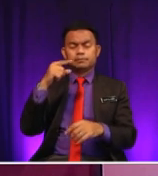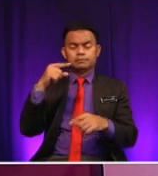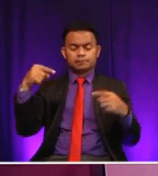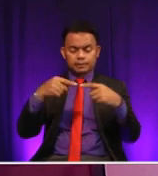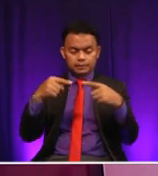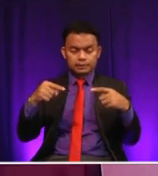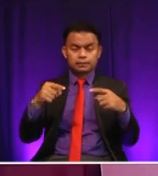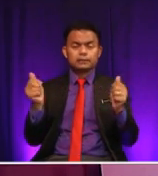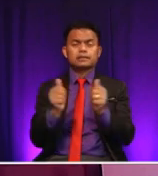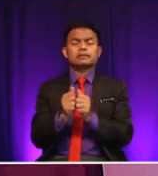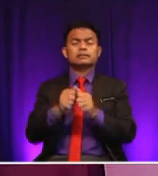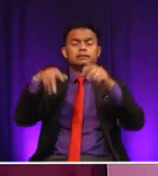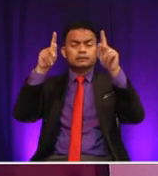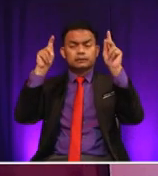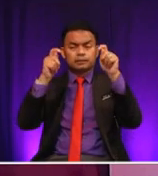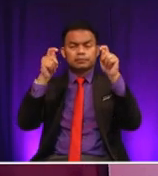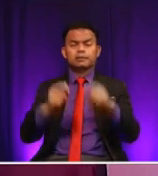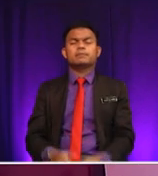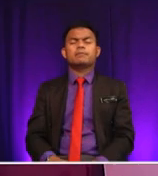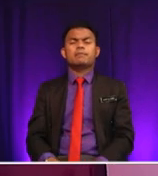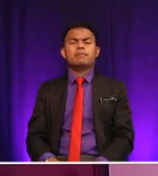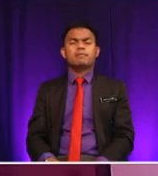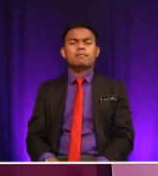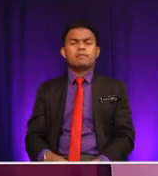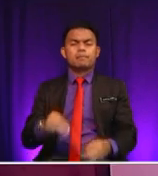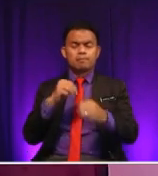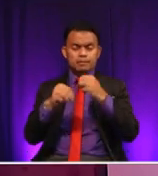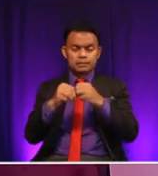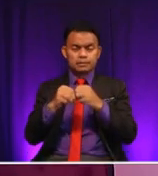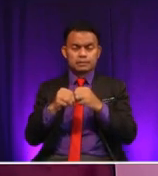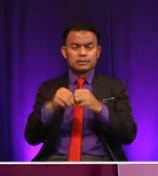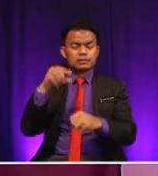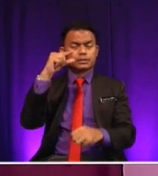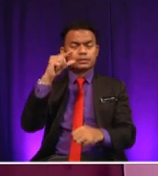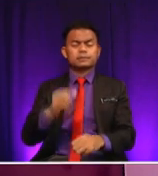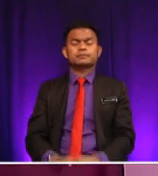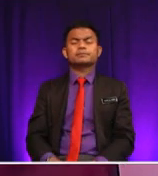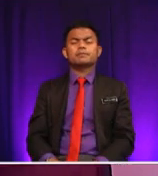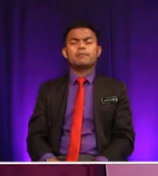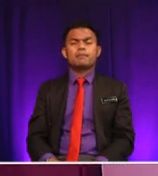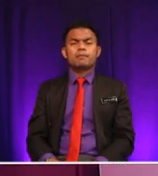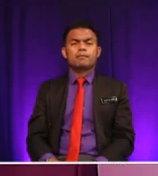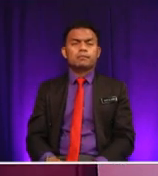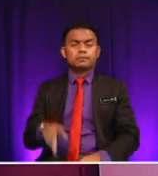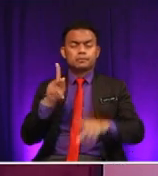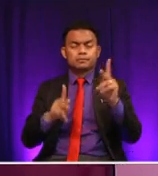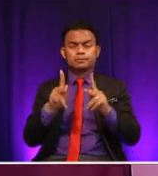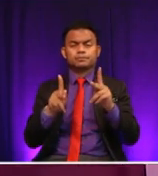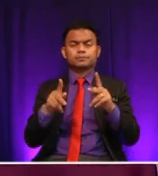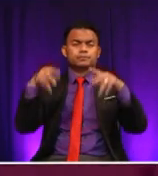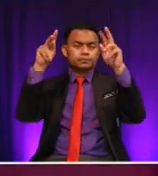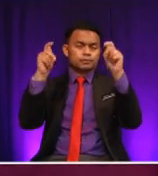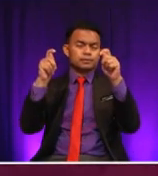tema isu sampingan jadi murid-murid kena paham persoalan isu sampingan kalau Tema merupakan